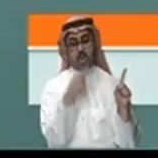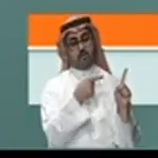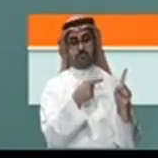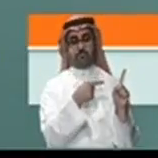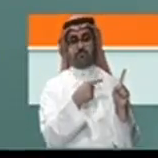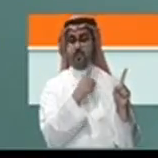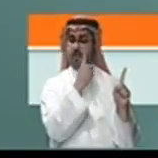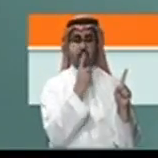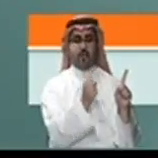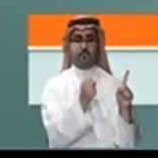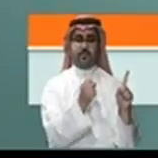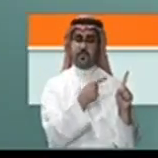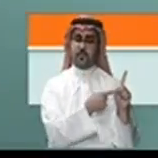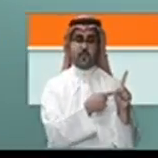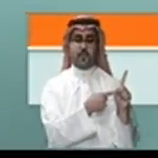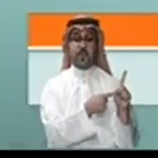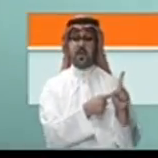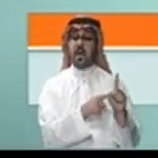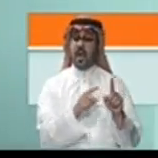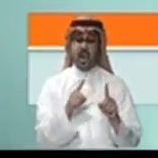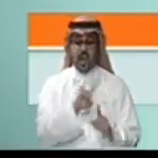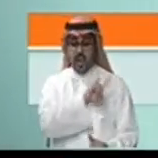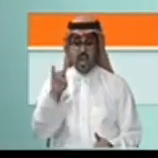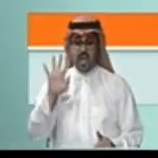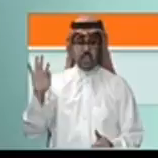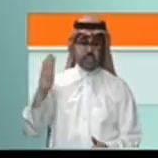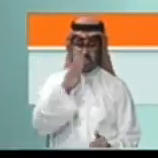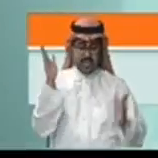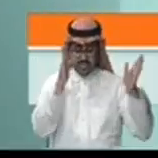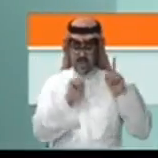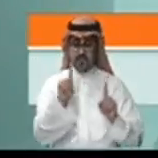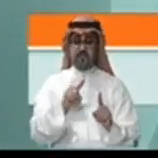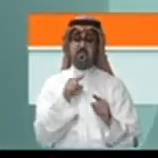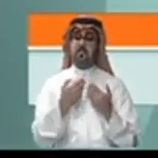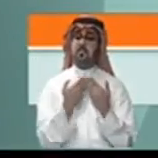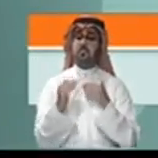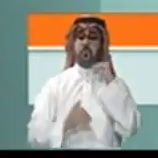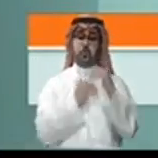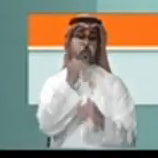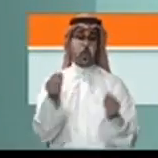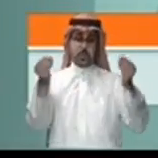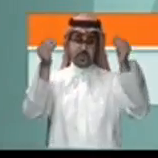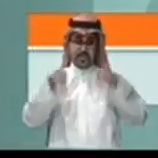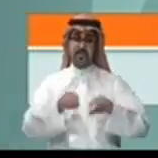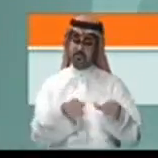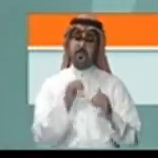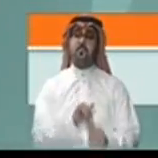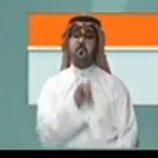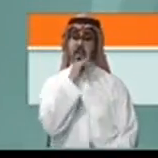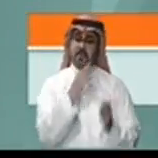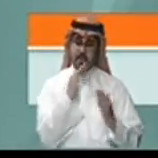العزيز أيده الله وأدام عزه، لا شك أن هناك تطور كبير في الاستضافة وفي نوعية الاختيار